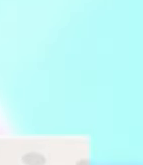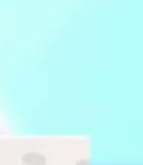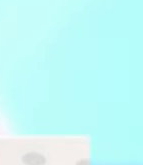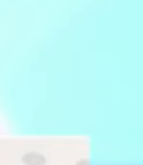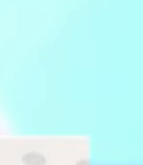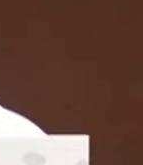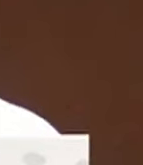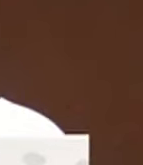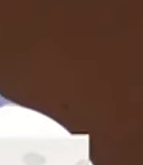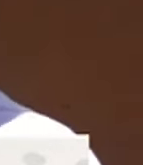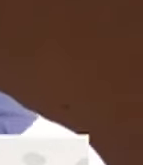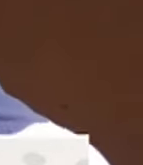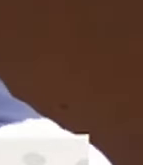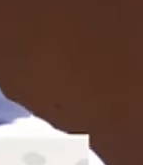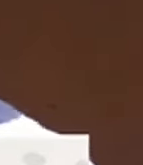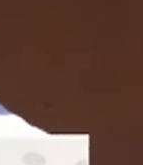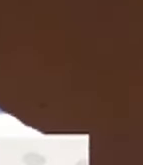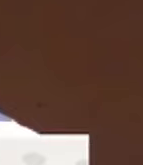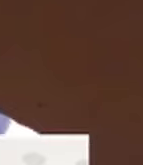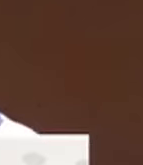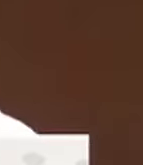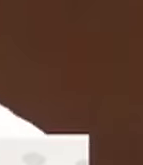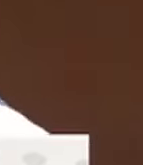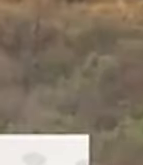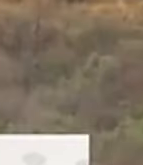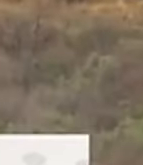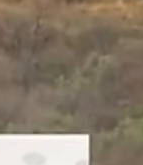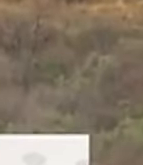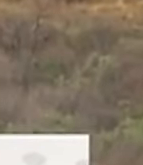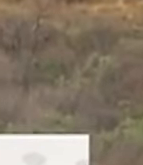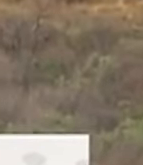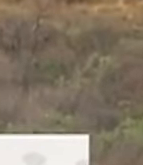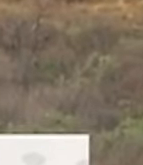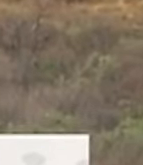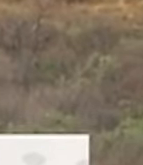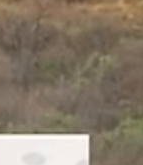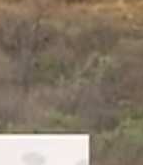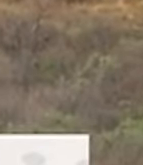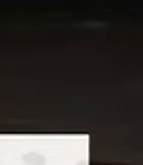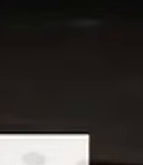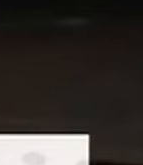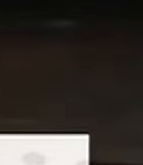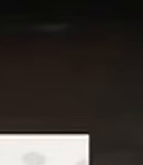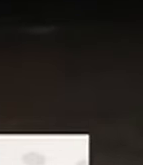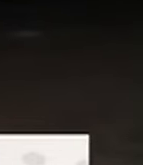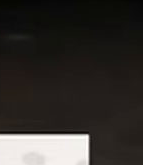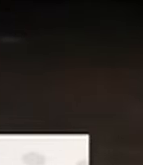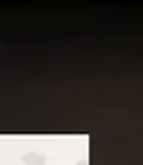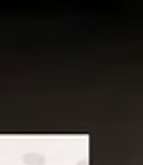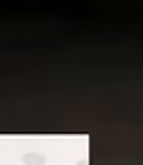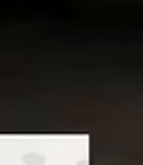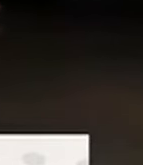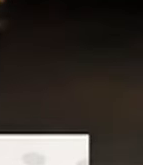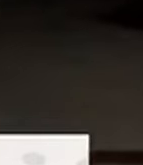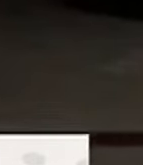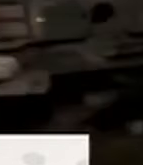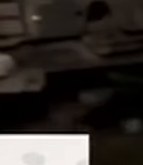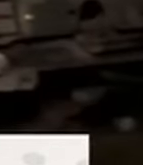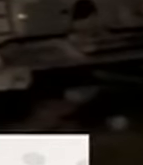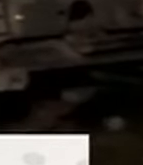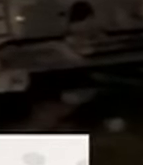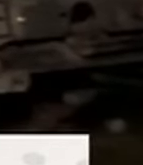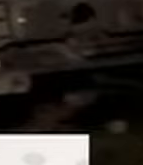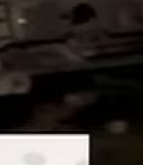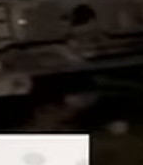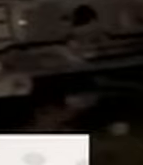ambao wameuliwa. Ya nini hiyo bunduki na serikali iko? Idadi ya watu waliouawa katika Nkararo Transmara yafikia watu